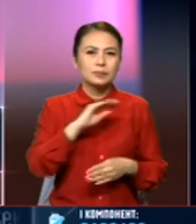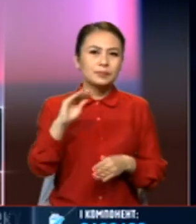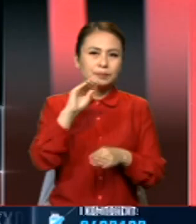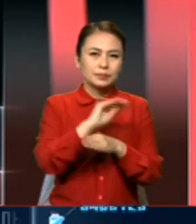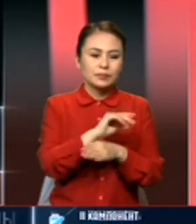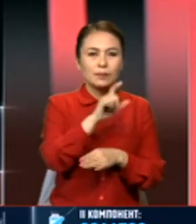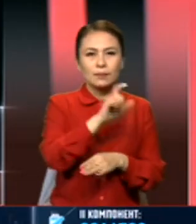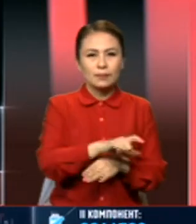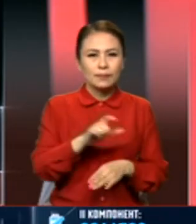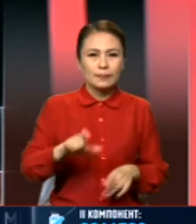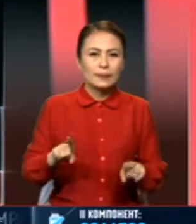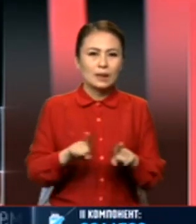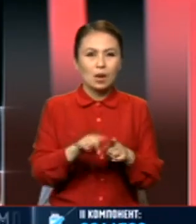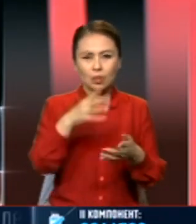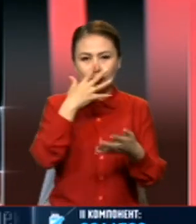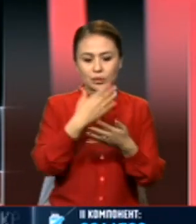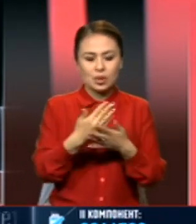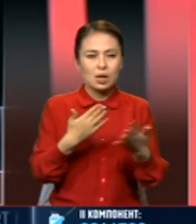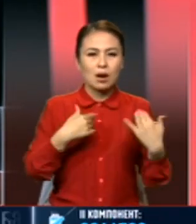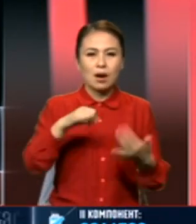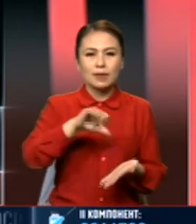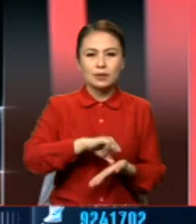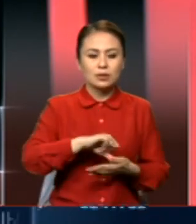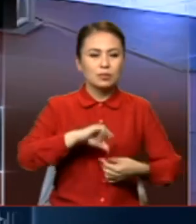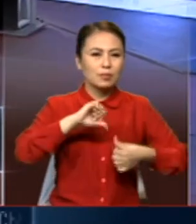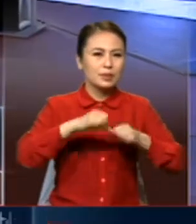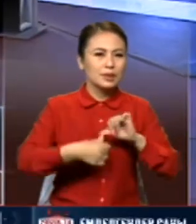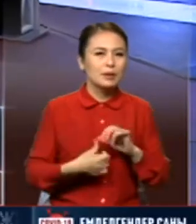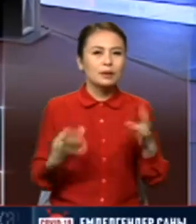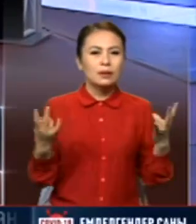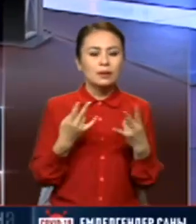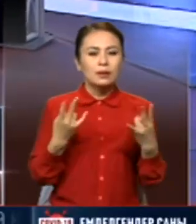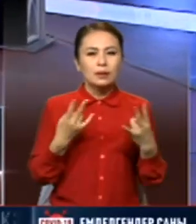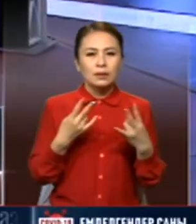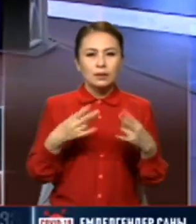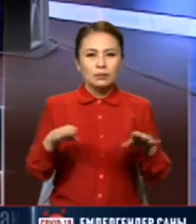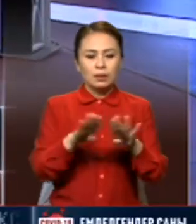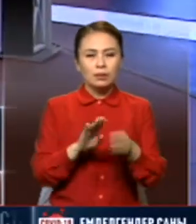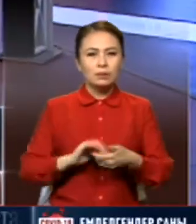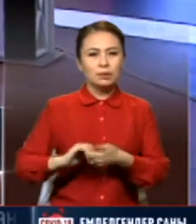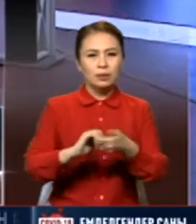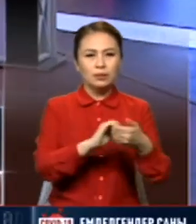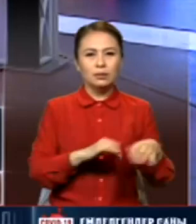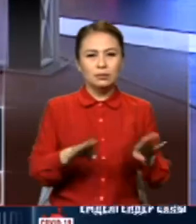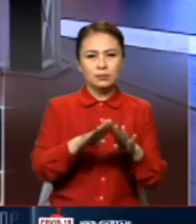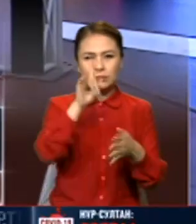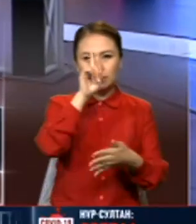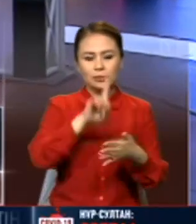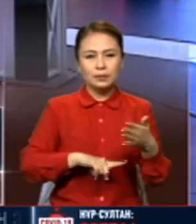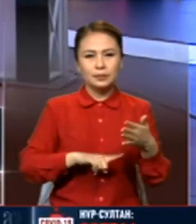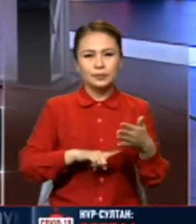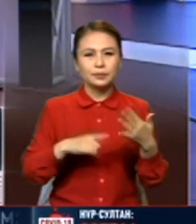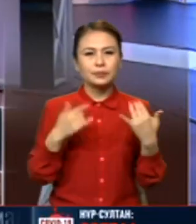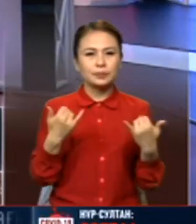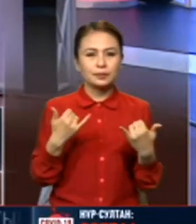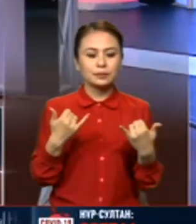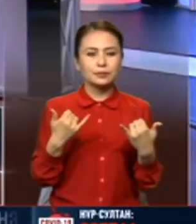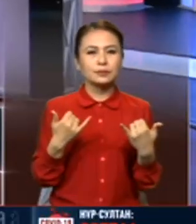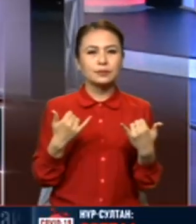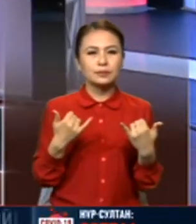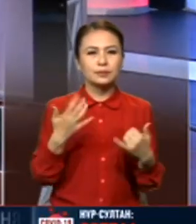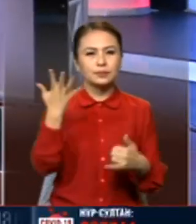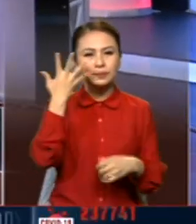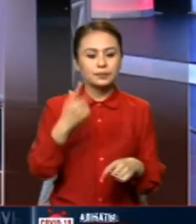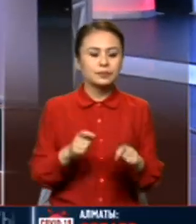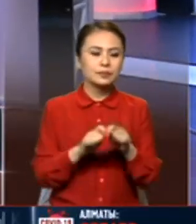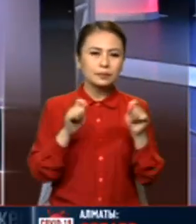қатар азаматтардың өзара атсалысып шешілуі керек. Яғни ассамблея ғана жауап бермейді осы мәселе үшін деп. Сонымен қатар ассамблея құрылып